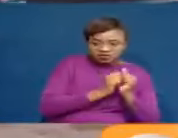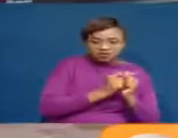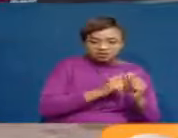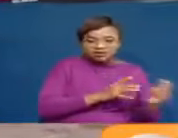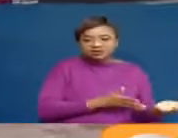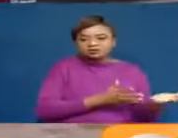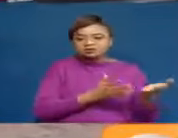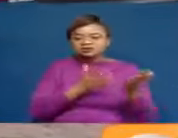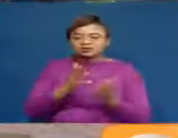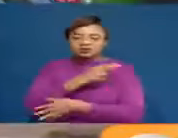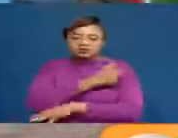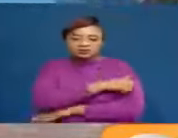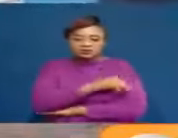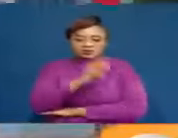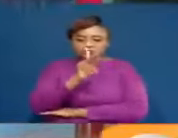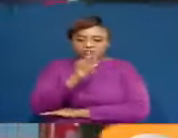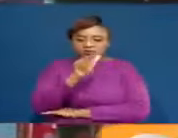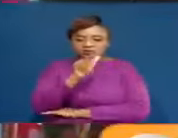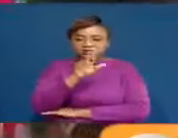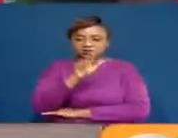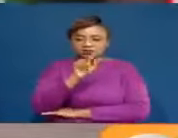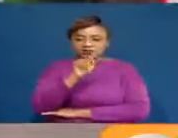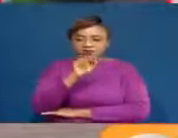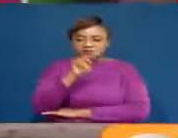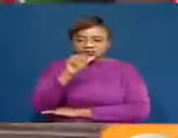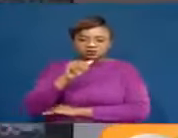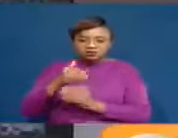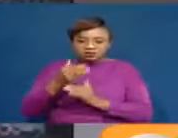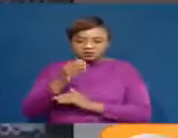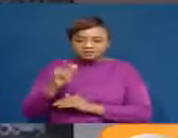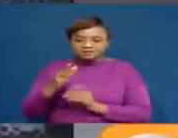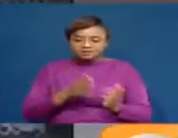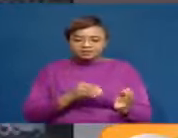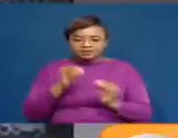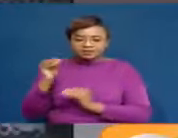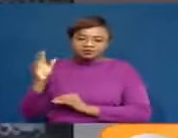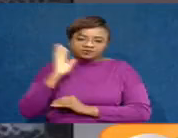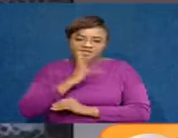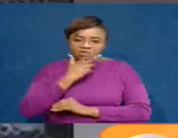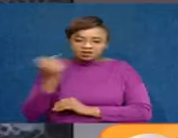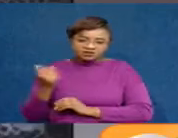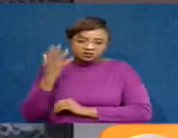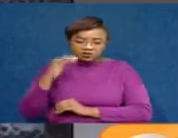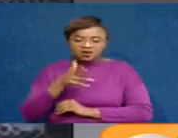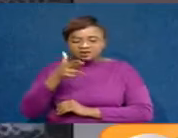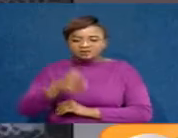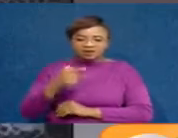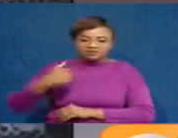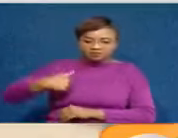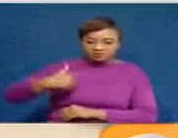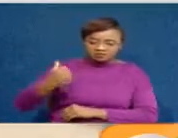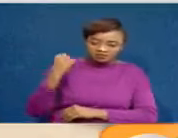hospitali ya Karatina ambapo Thiong'o alihamishwa baada ya kupigwa risasi kwenye kifua na kutokea